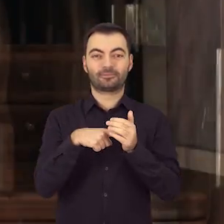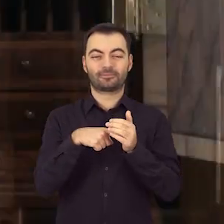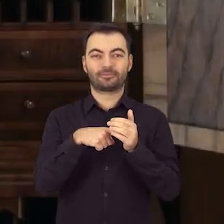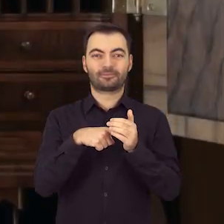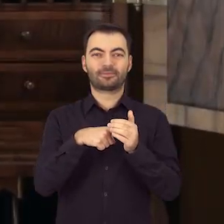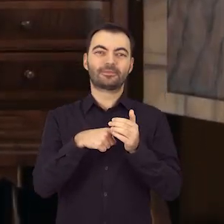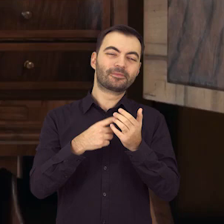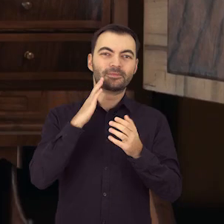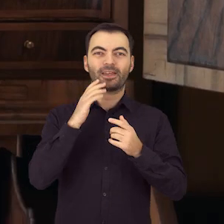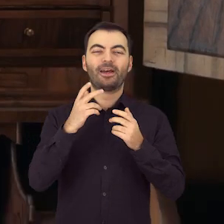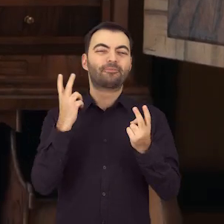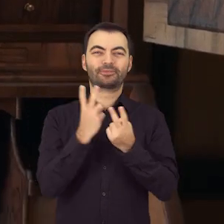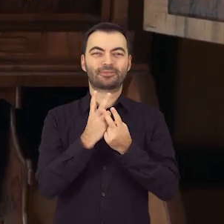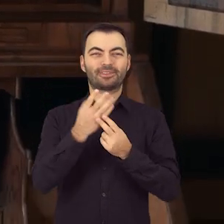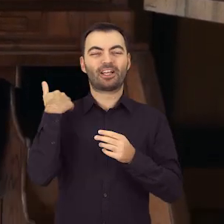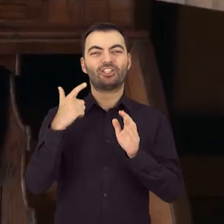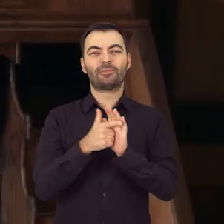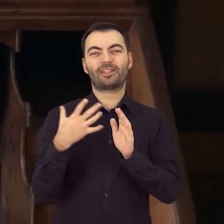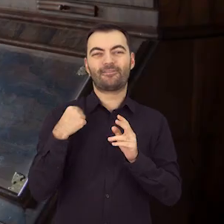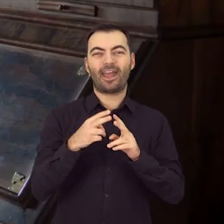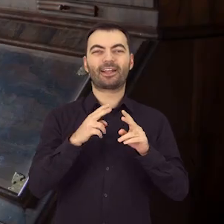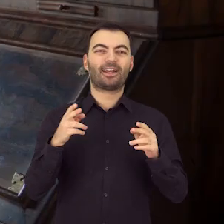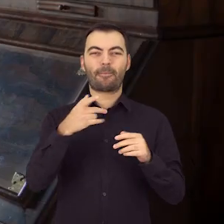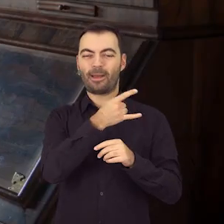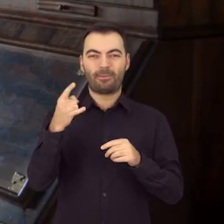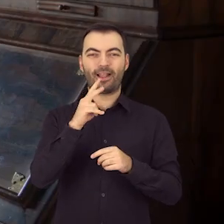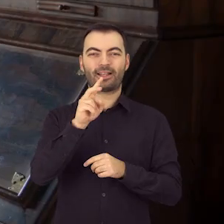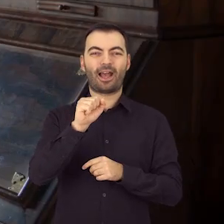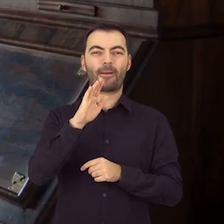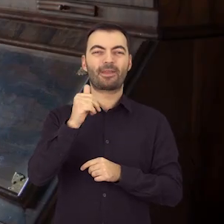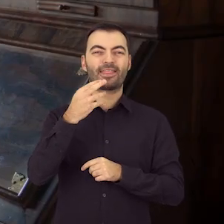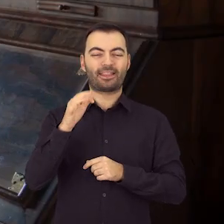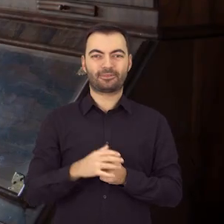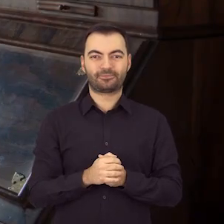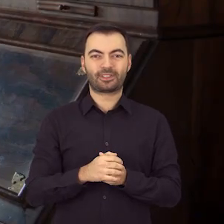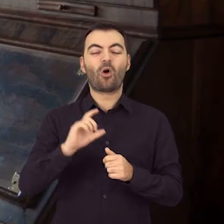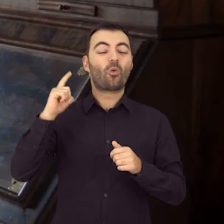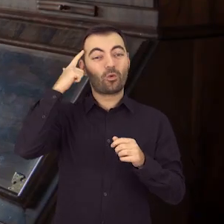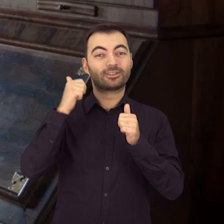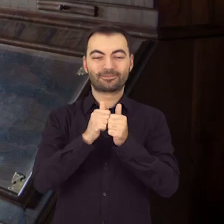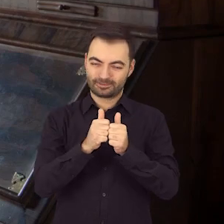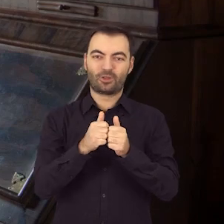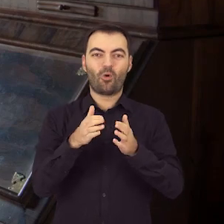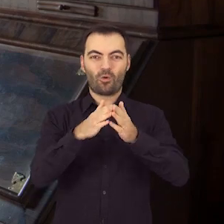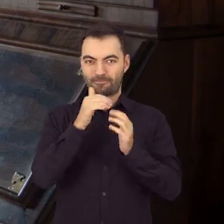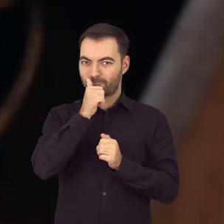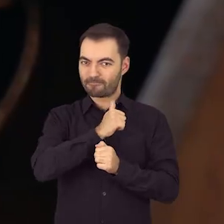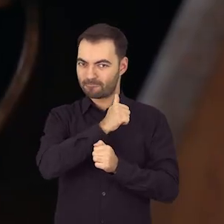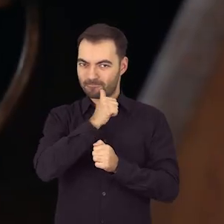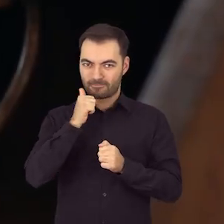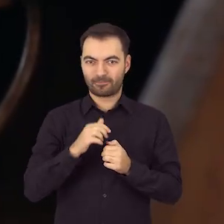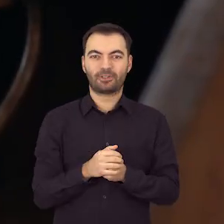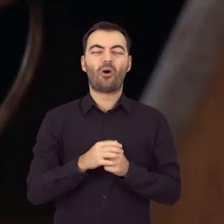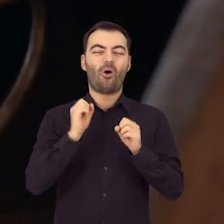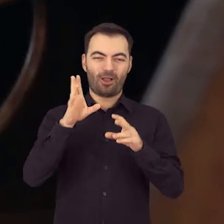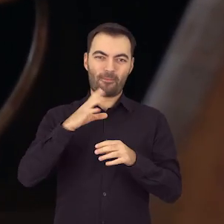zasadzie pełniła taką funkcję jak w XVII wieku kabinet. Prawdziwą funkcją tego mebla było przechowywanie sekretów jego właścicieli, bo o